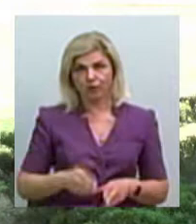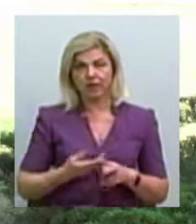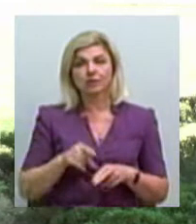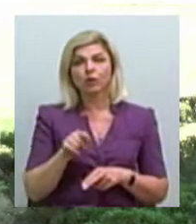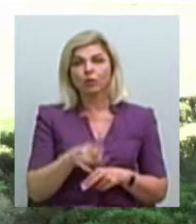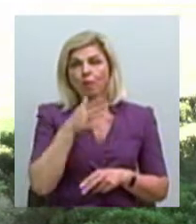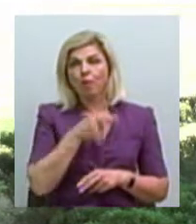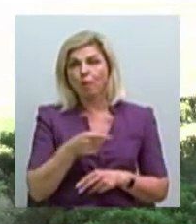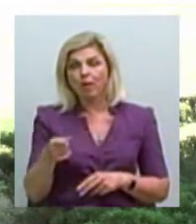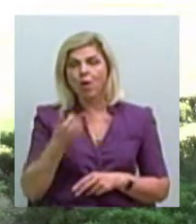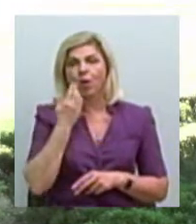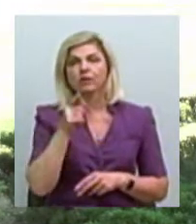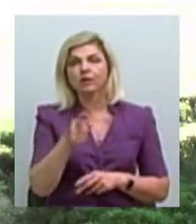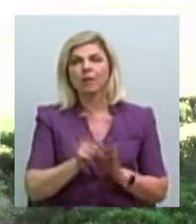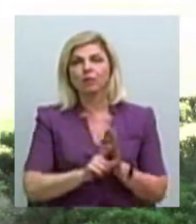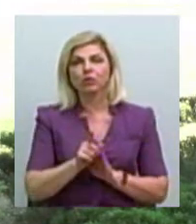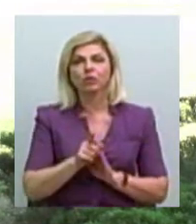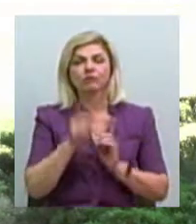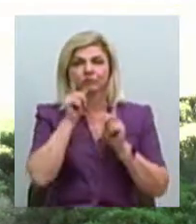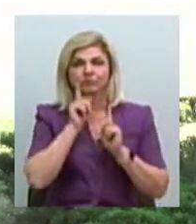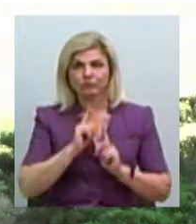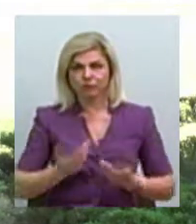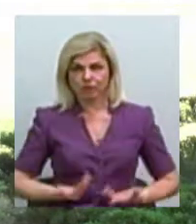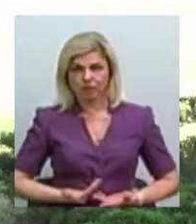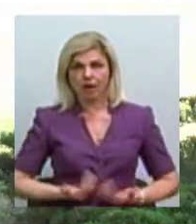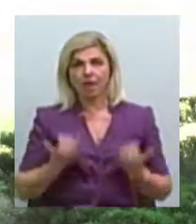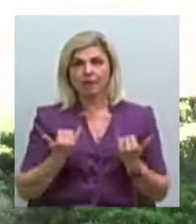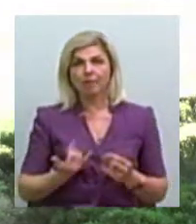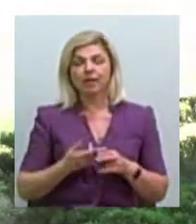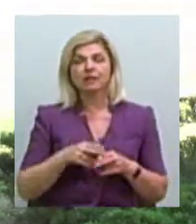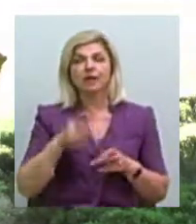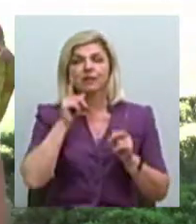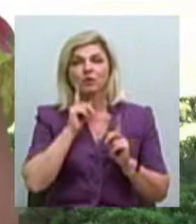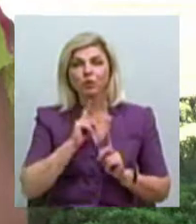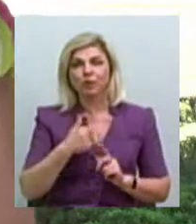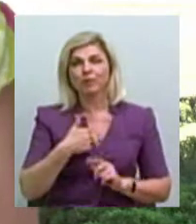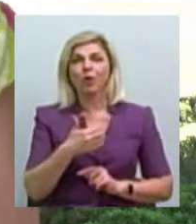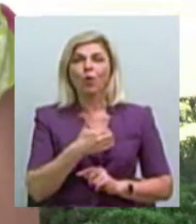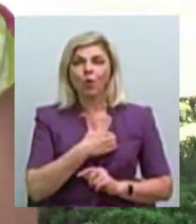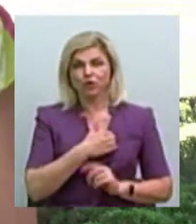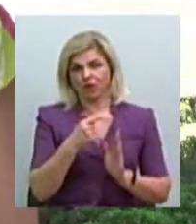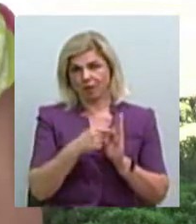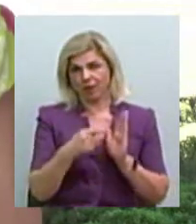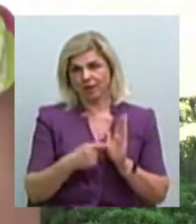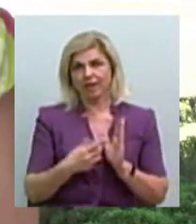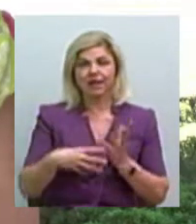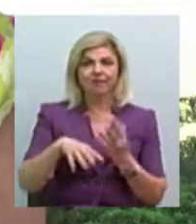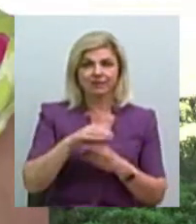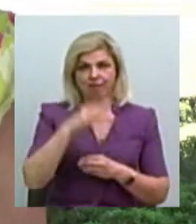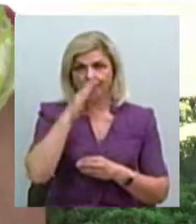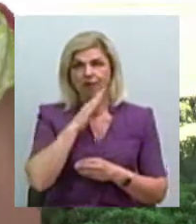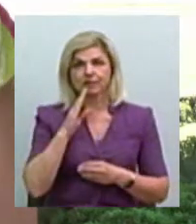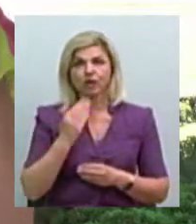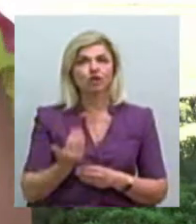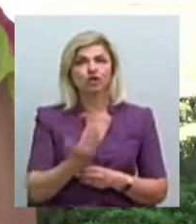момент, коли ти починаєш насолоджуватись життям. І тепер цією насолодою мені дуже хочеться поділитись з усіма батьками, чиї діти